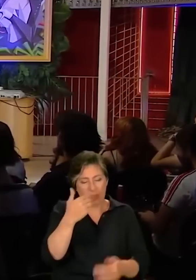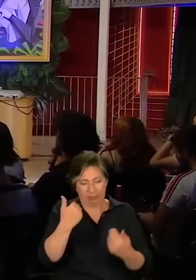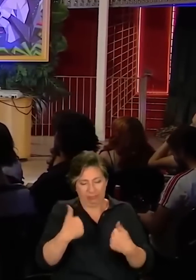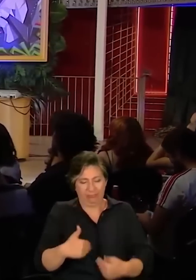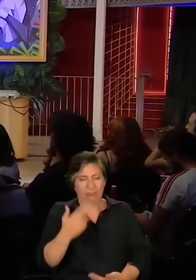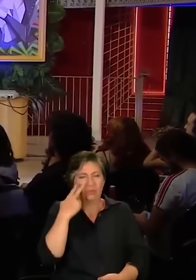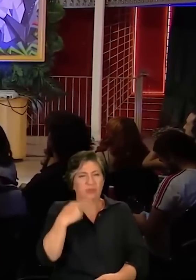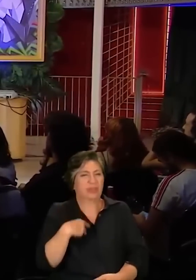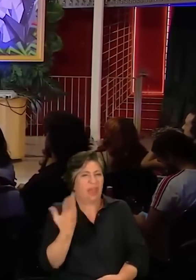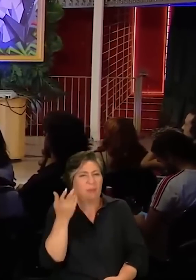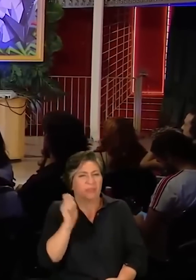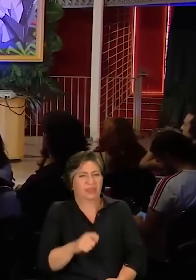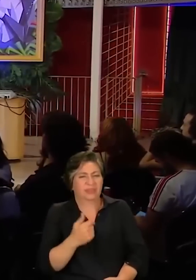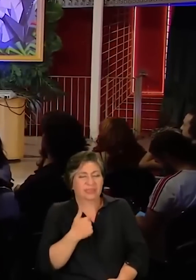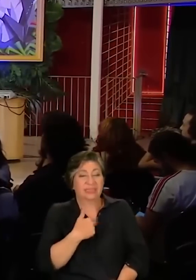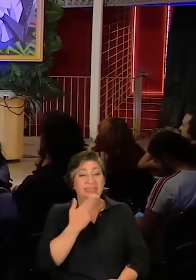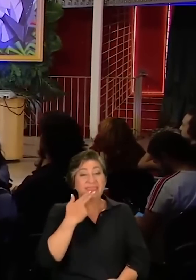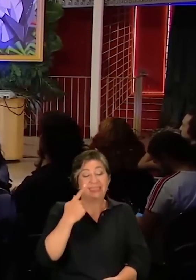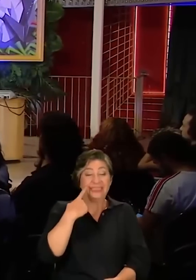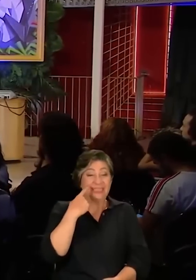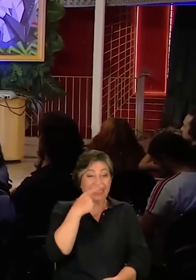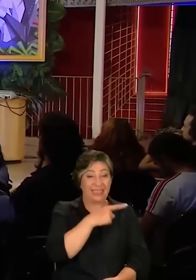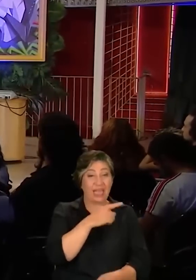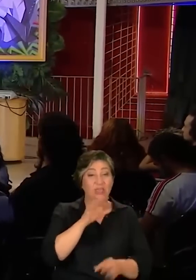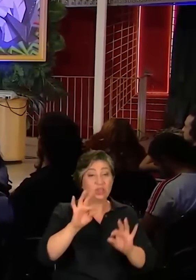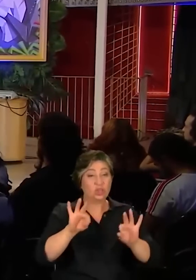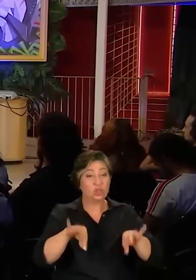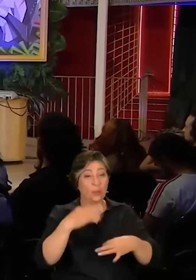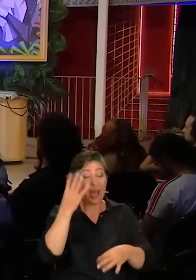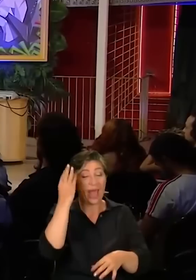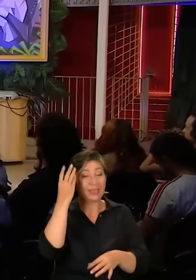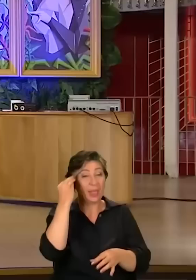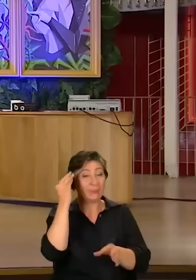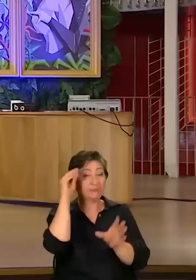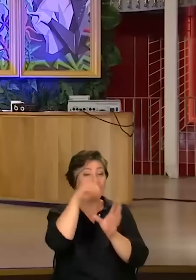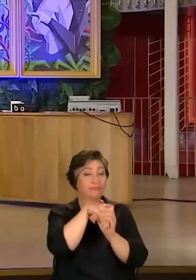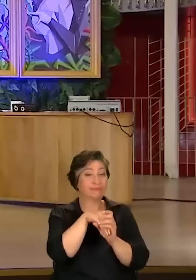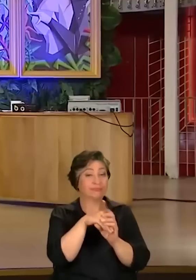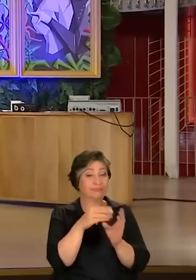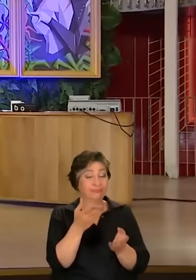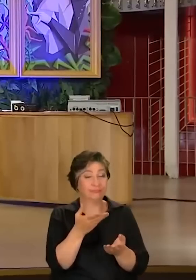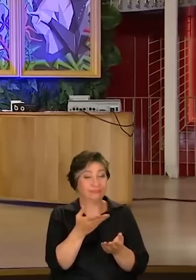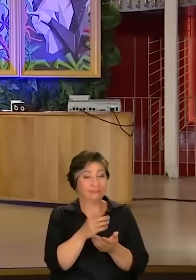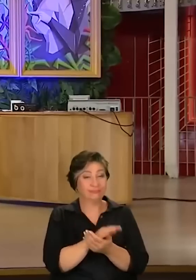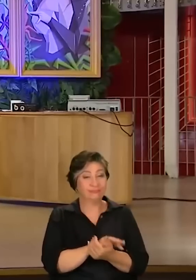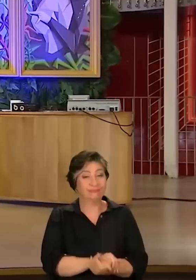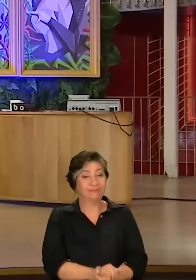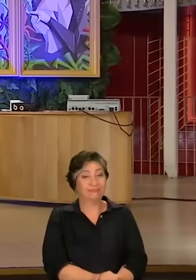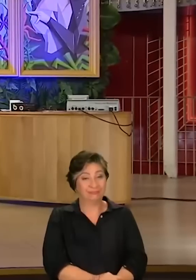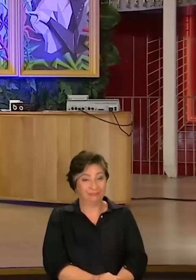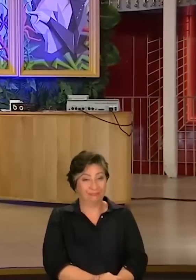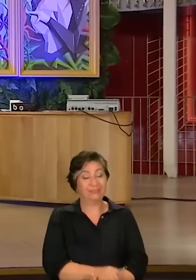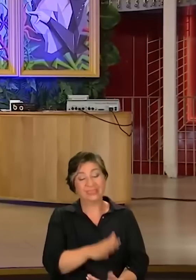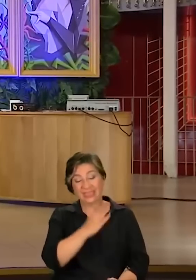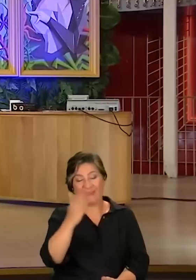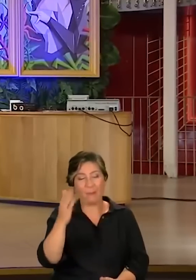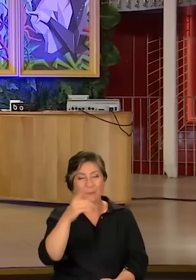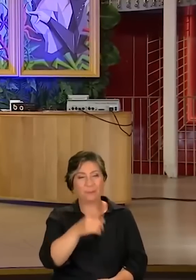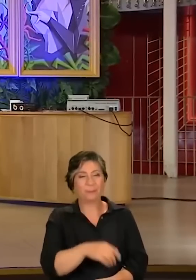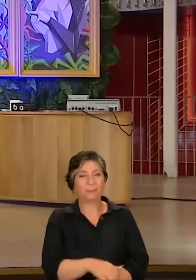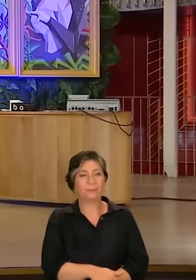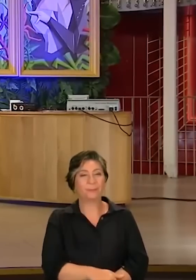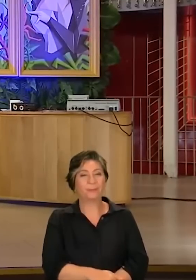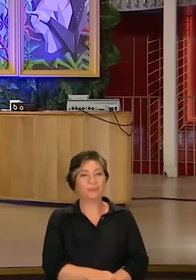Bayülgen'leri gördük. Ne yaptı o? Seda Sayan çoraba anlam kattı. Deli misin? Devam.